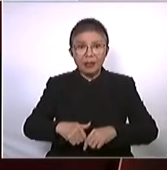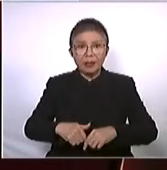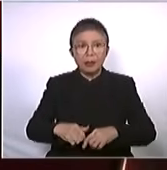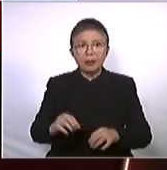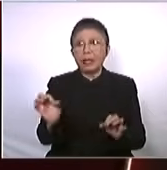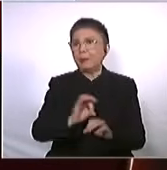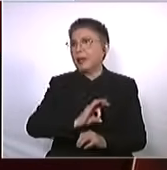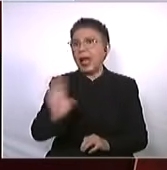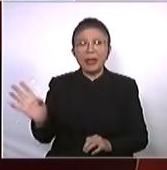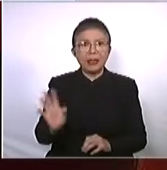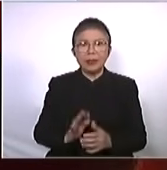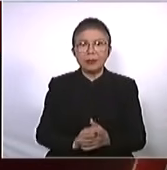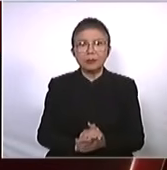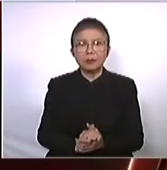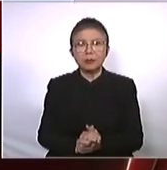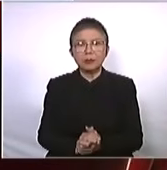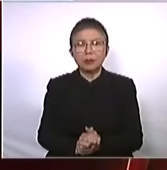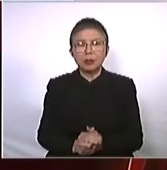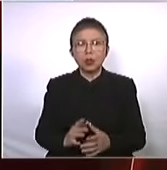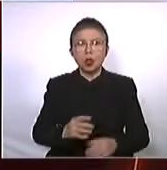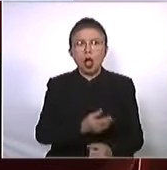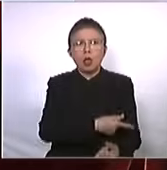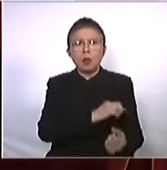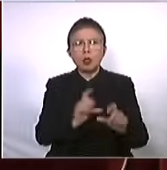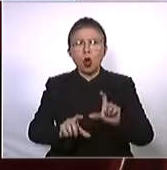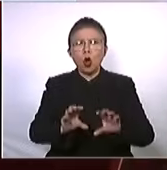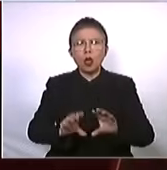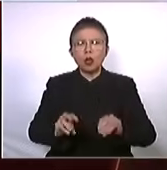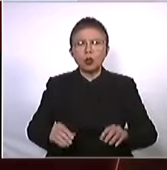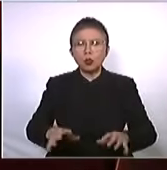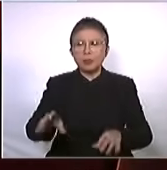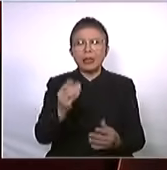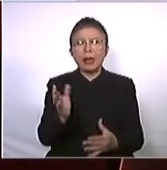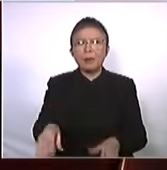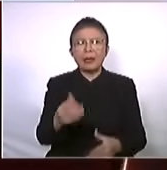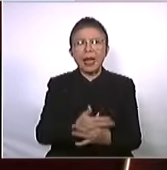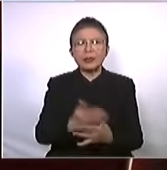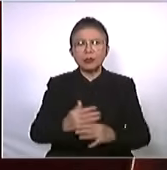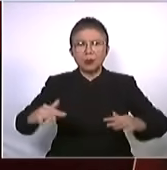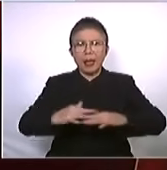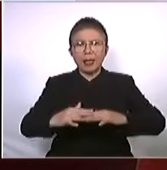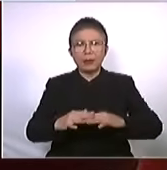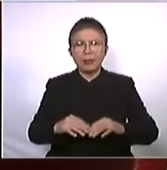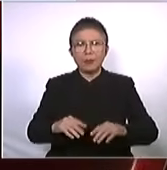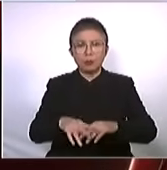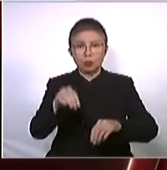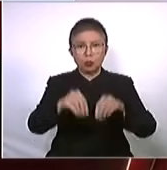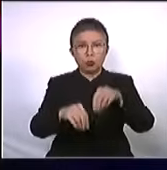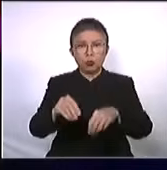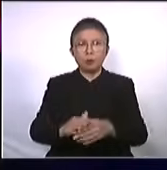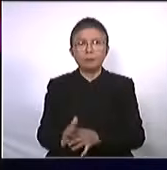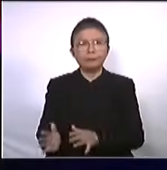maka tidak akan pernah ada kemampuan rakyat untuk mengakses modal ekonomi Terima kasih